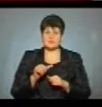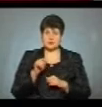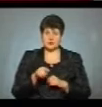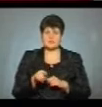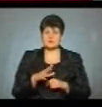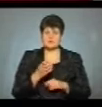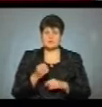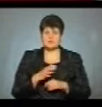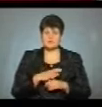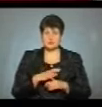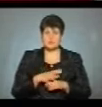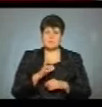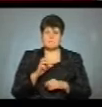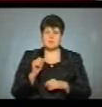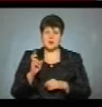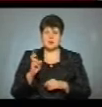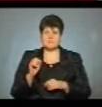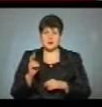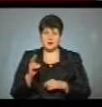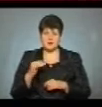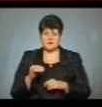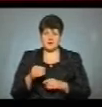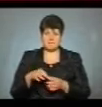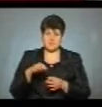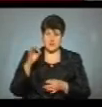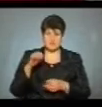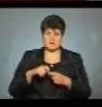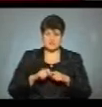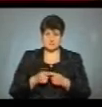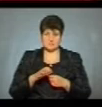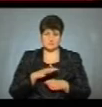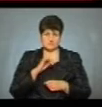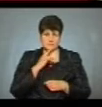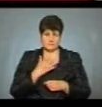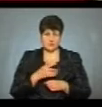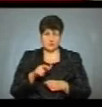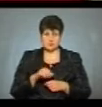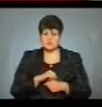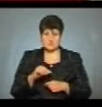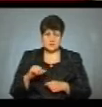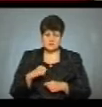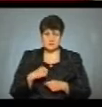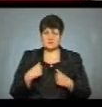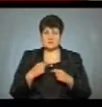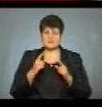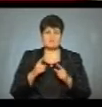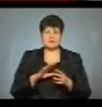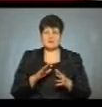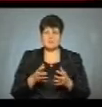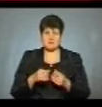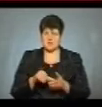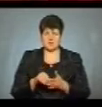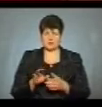ще була бамбукова палка, яка підтримувала його. Зламати було дуже важко. Люди, самотужки, ми навіть до цього не приймали ніякої